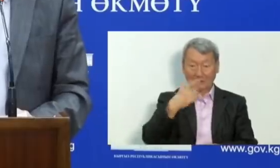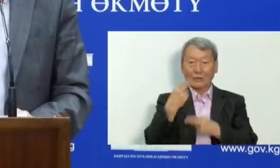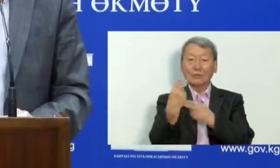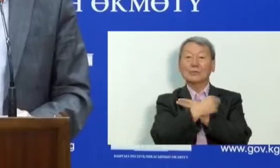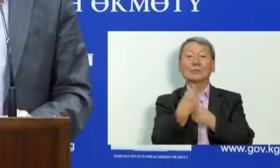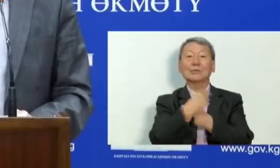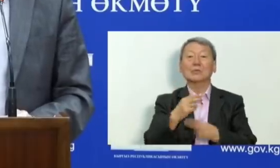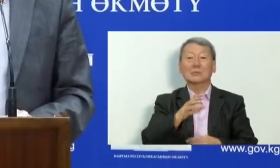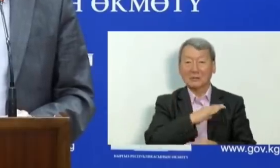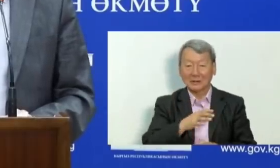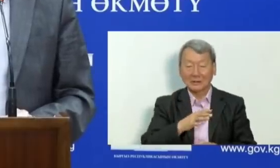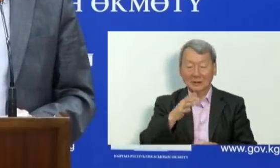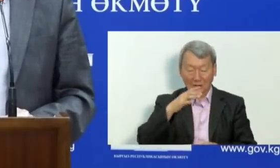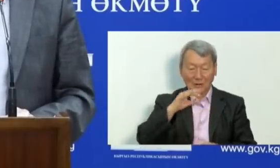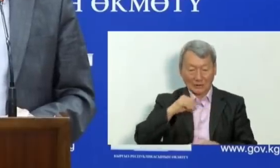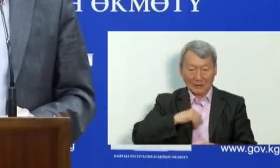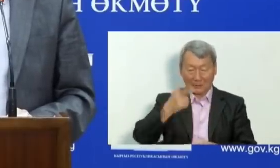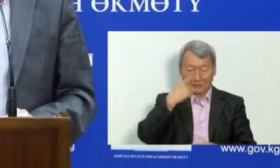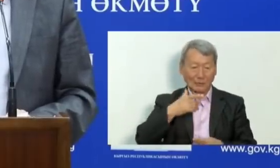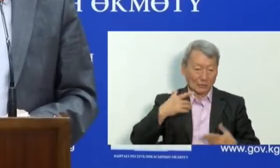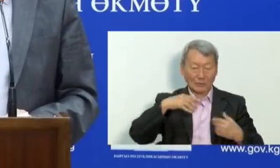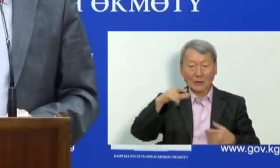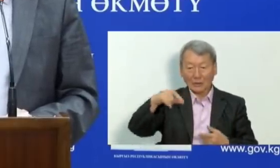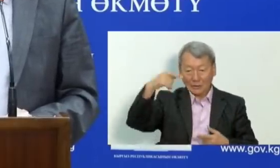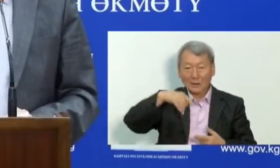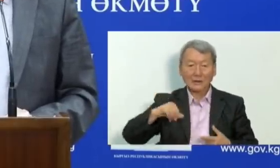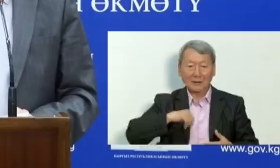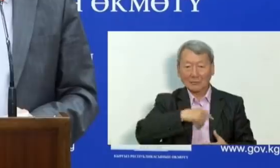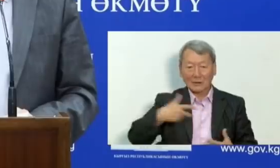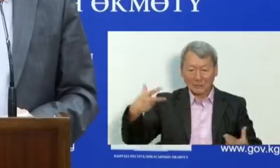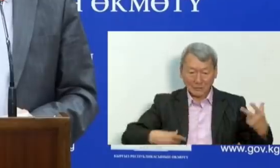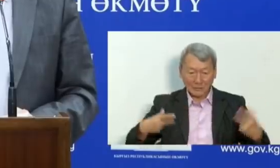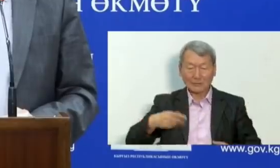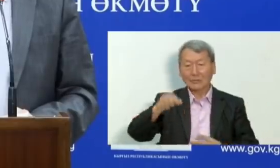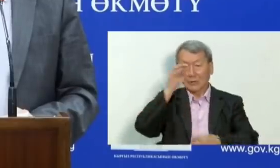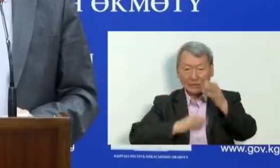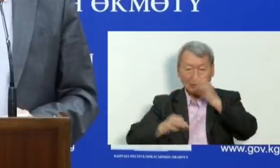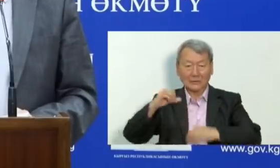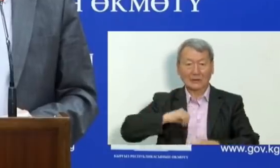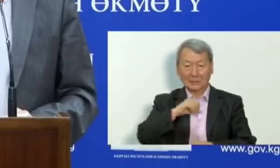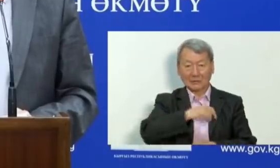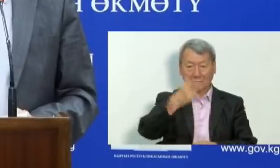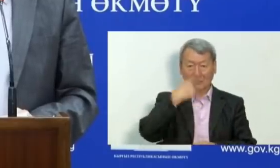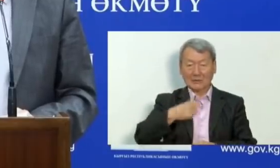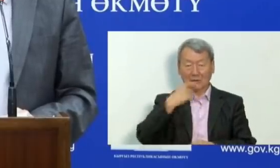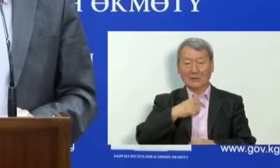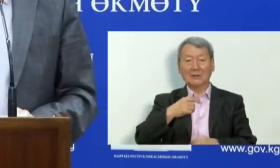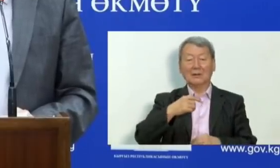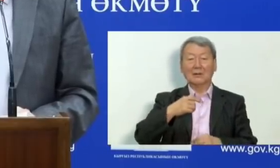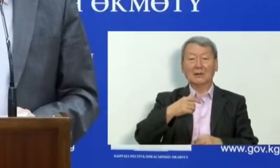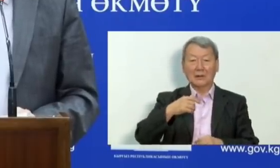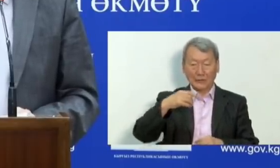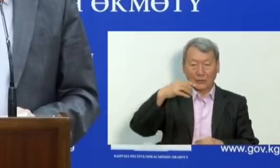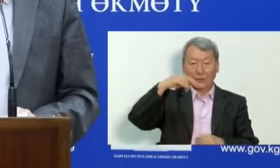алдынча дарылоону дагы аракет кылган экен. Ушул жерде антибиотиктерден бир нече түрүн, мындан тышкары дене табын